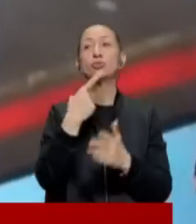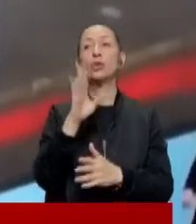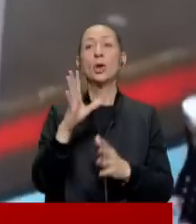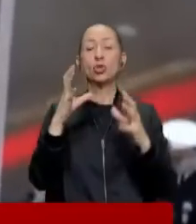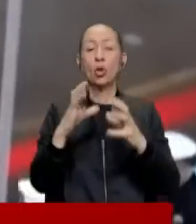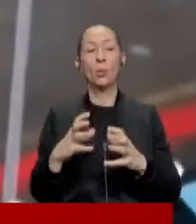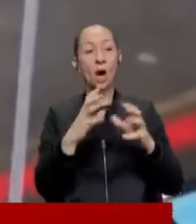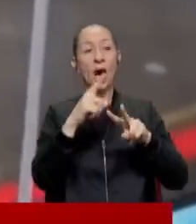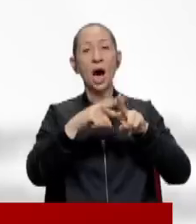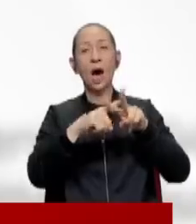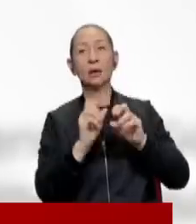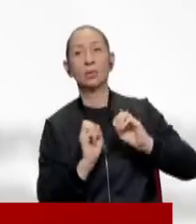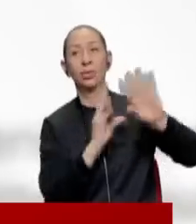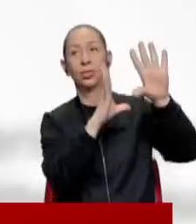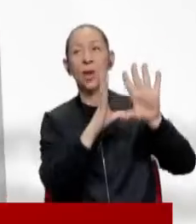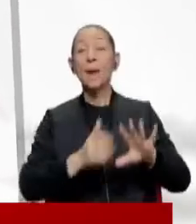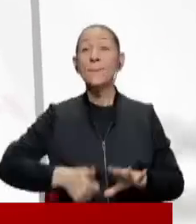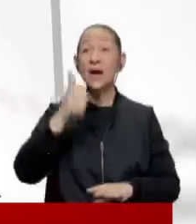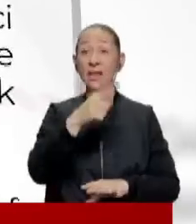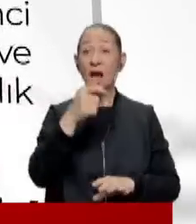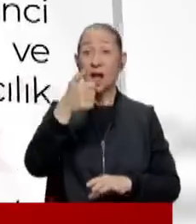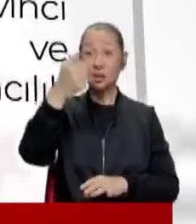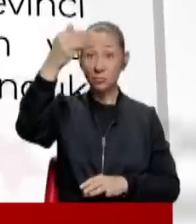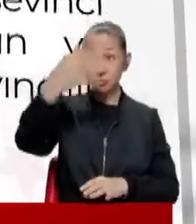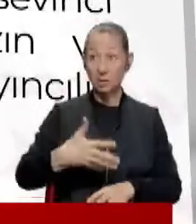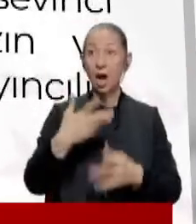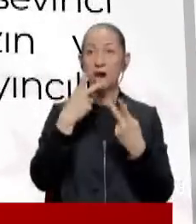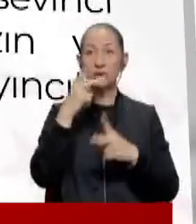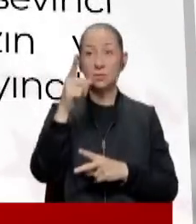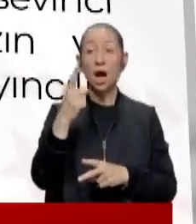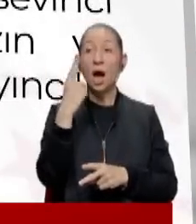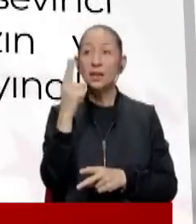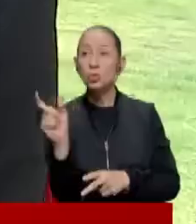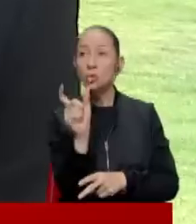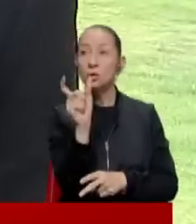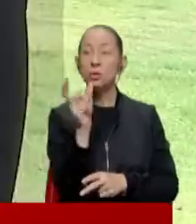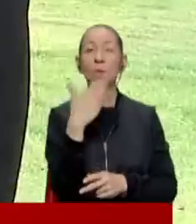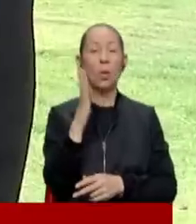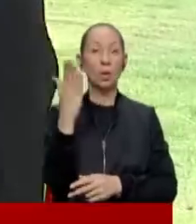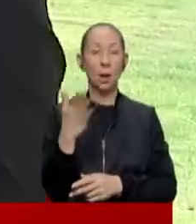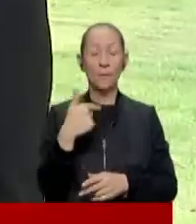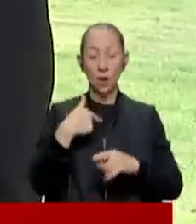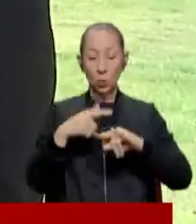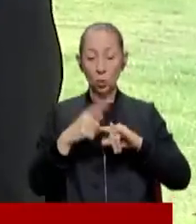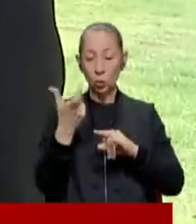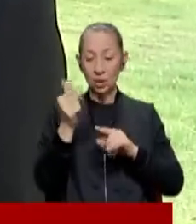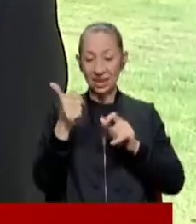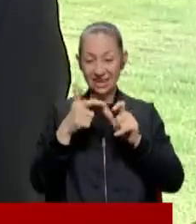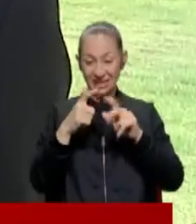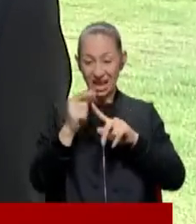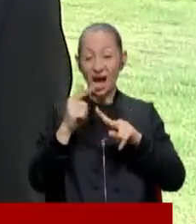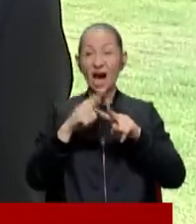topu Anadolu ajansına attı Bakanlığın altı paragraflık açıklamasında Atatürk yoktu Ben Hulusi kazıdım